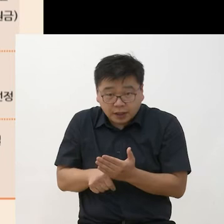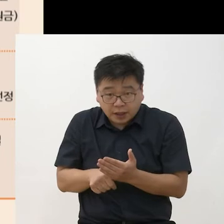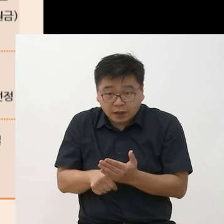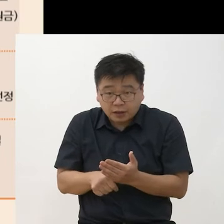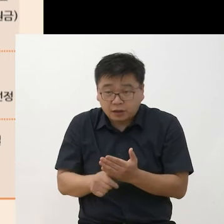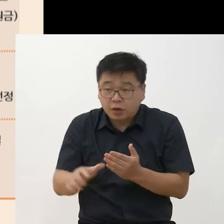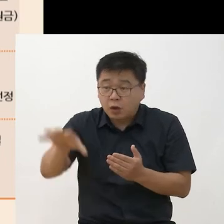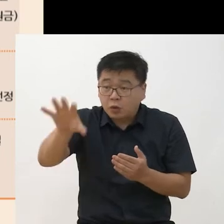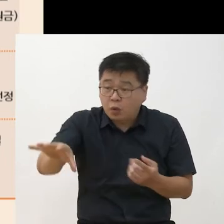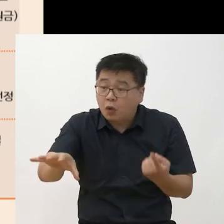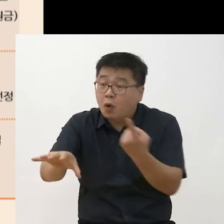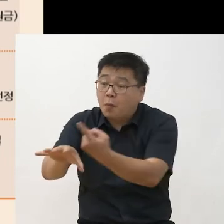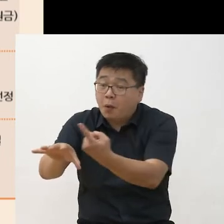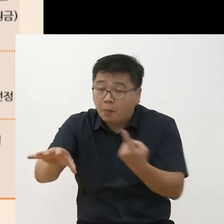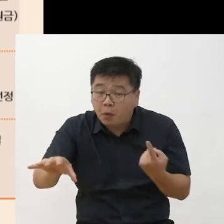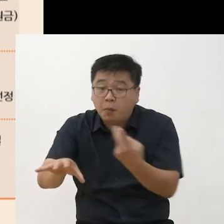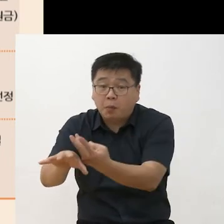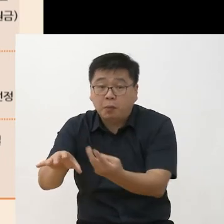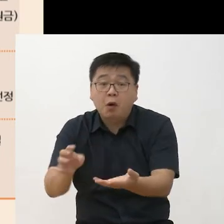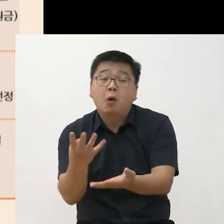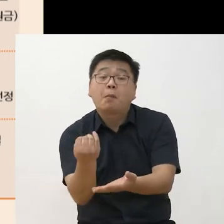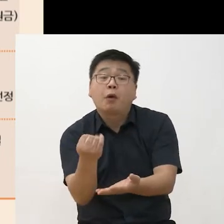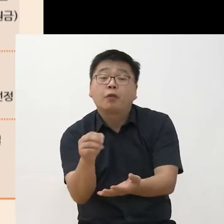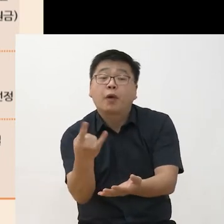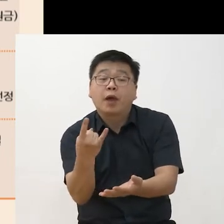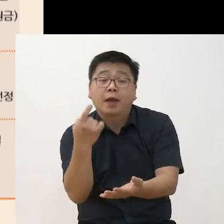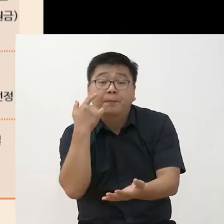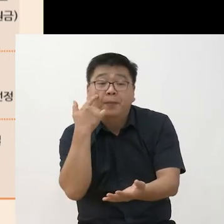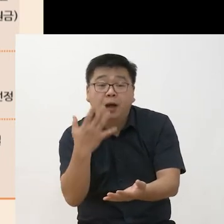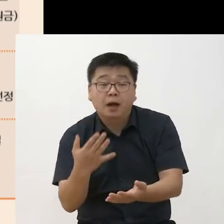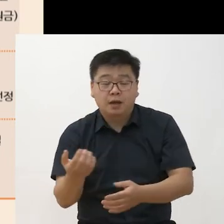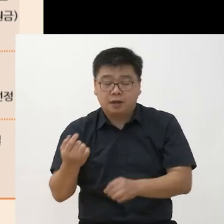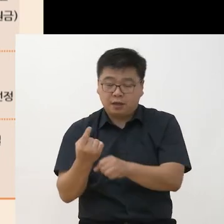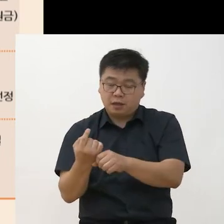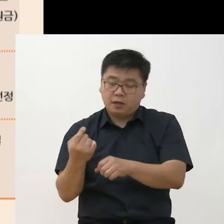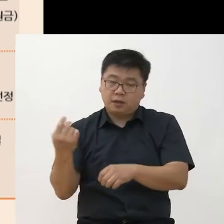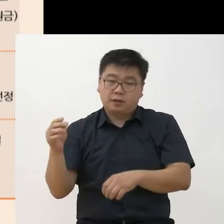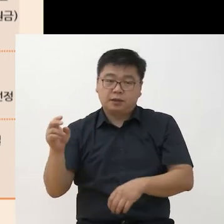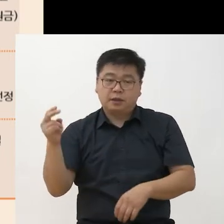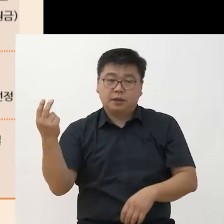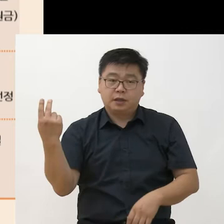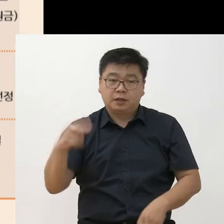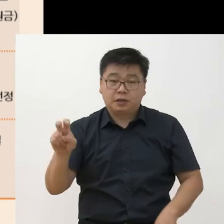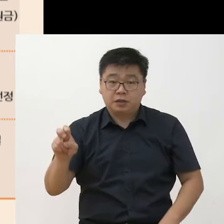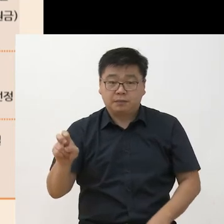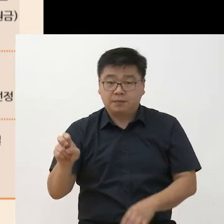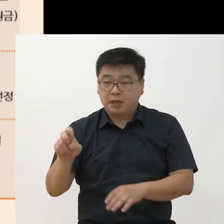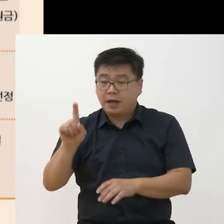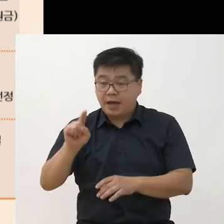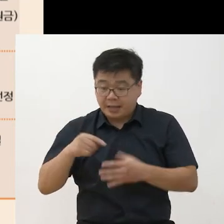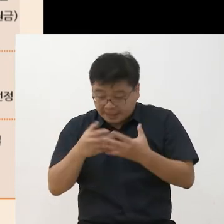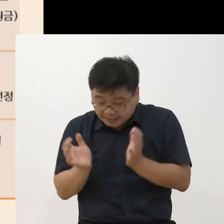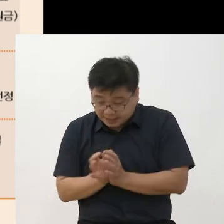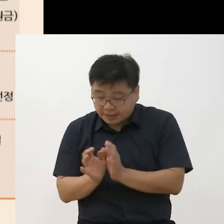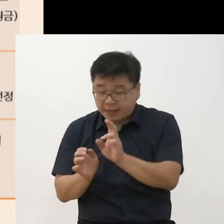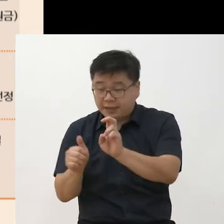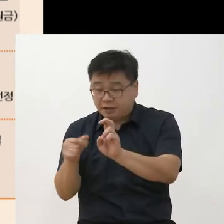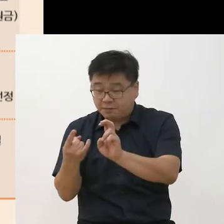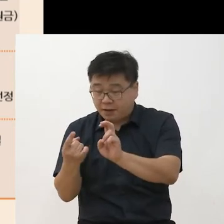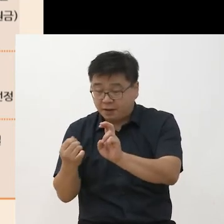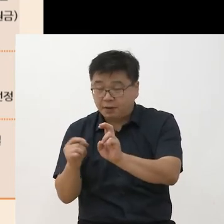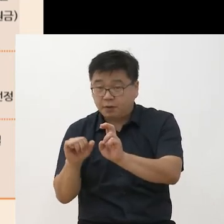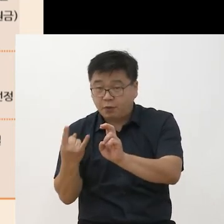한도입니다. 전년도에는 한 개 단체당 최대 20회까지 방문 프로그램을 진행을 했었는데요.